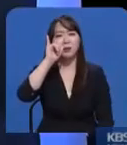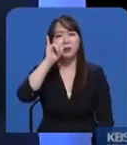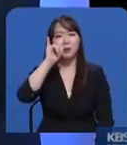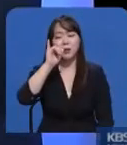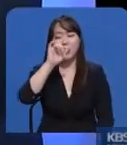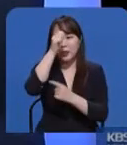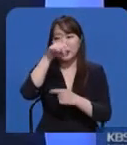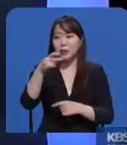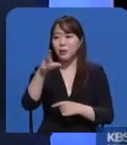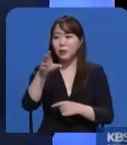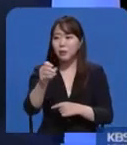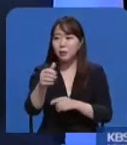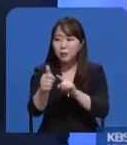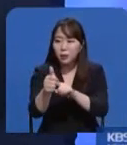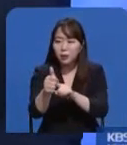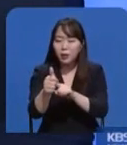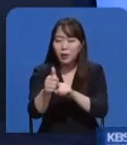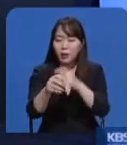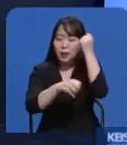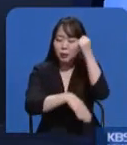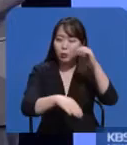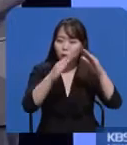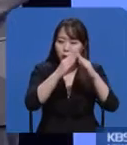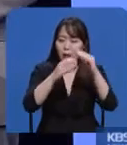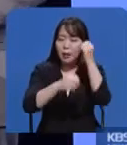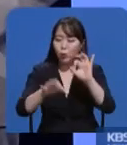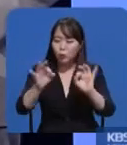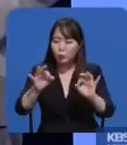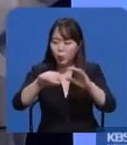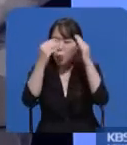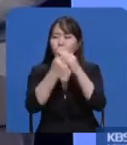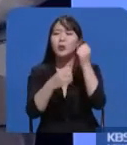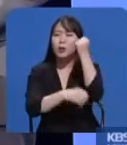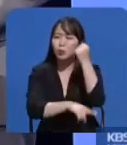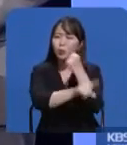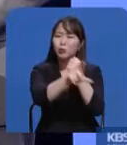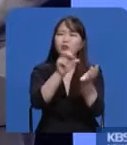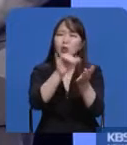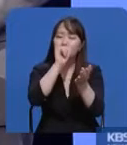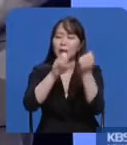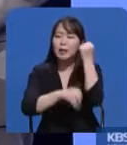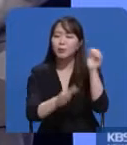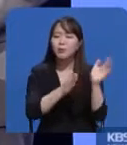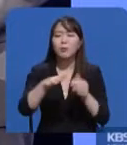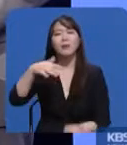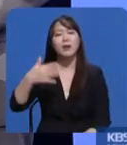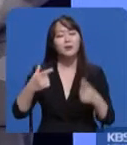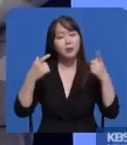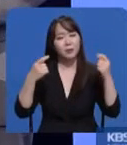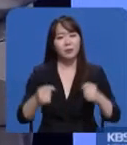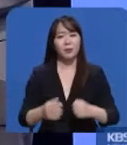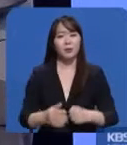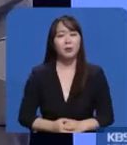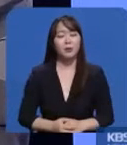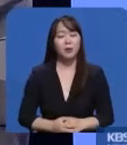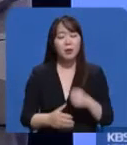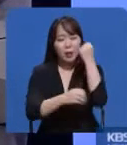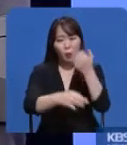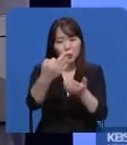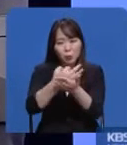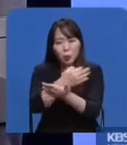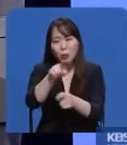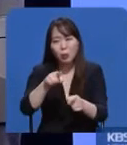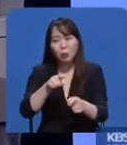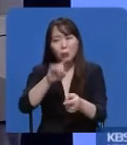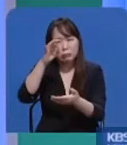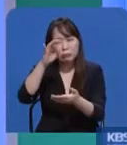이재명 후보의 기본소득, 기본주택, 기본금융, 저는 다 기본적으로 문제가 있고 기본이 안 돼 있다 이렇게 생각을 합니다. 기본소득은 어마어마한